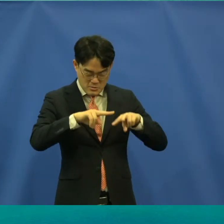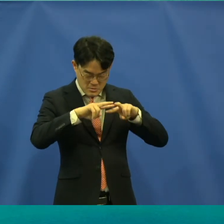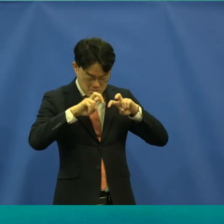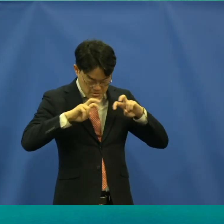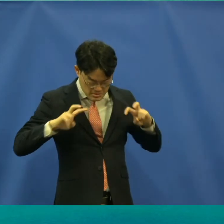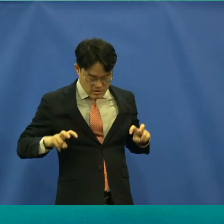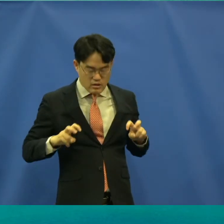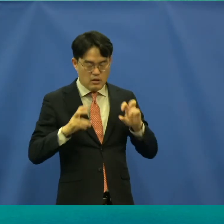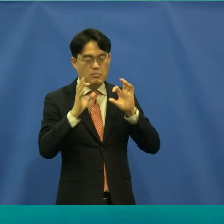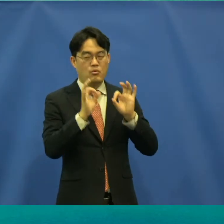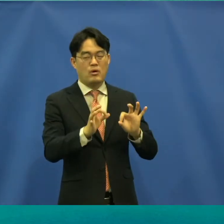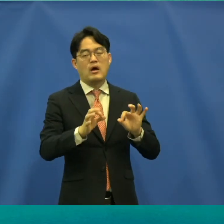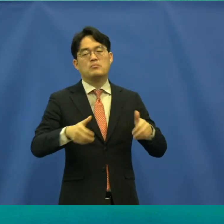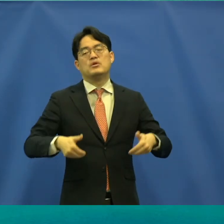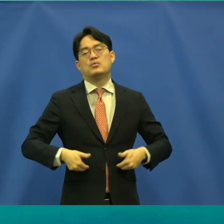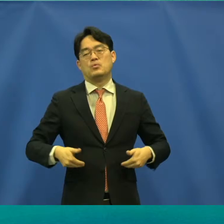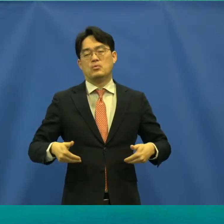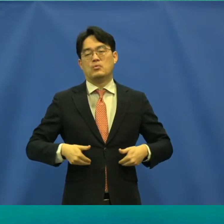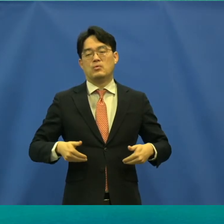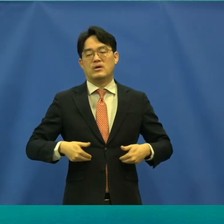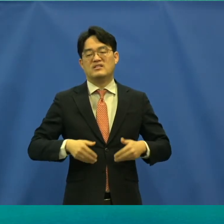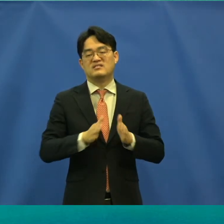굉장히 만만한 책은 아닙니다.